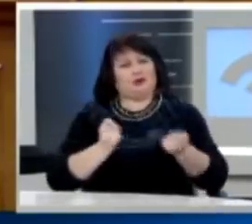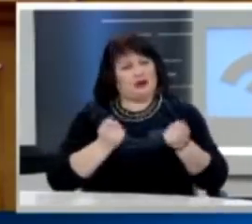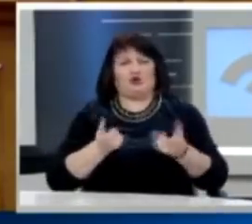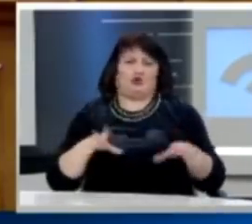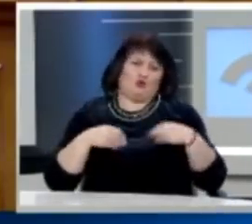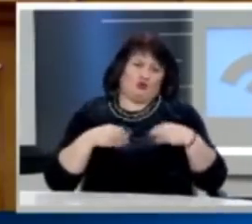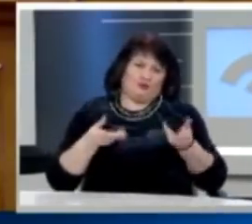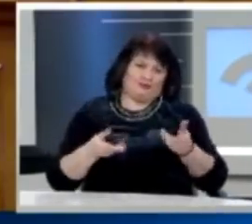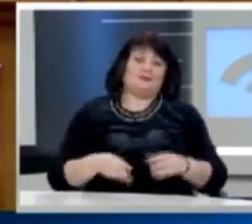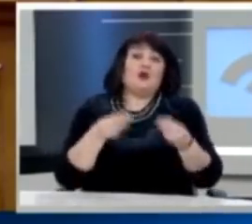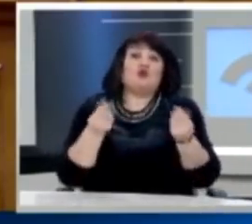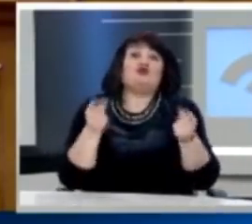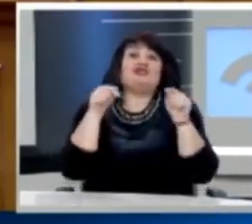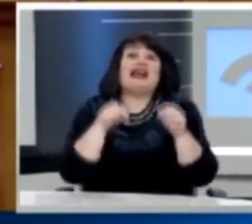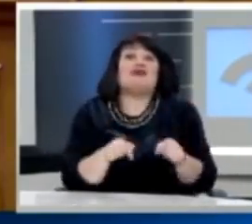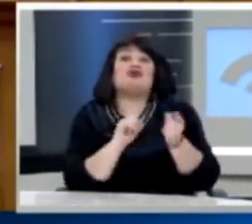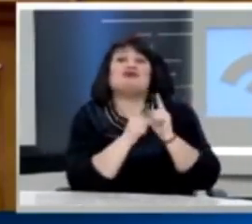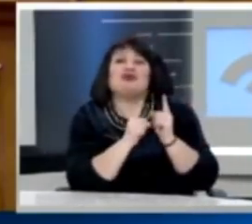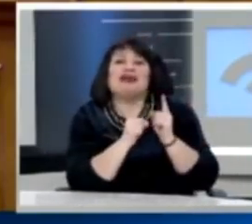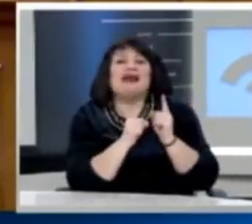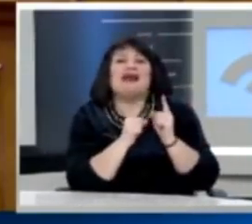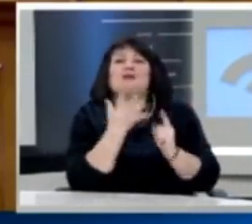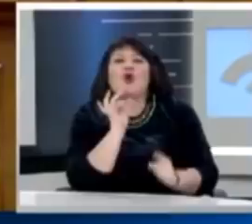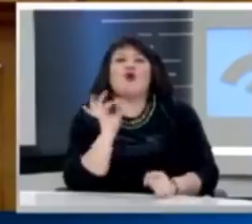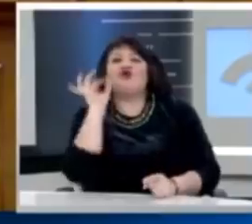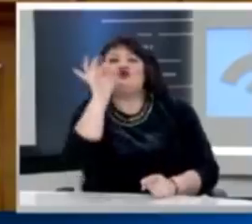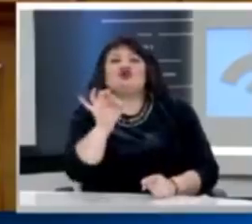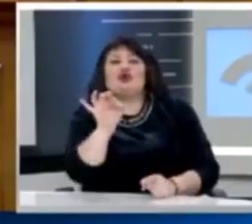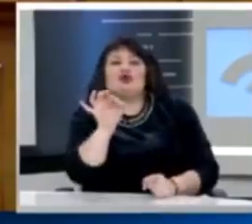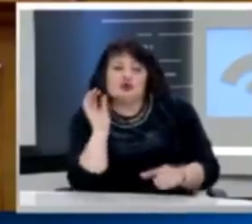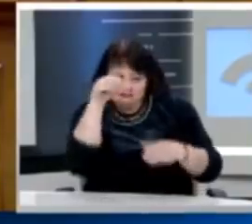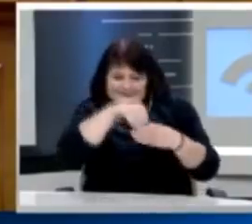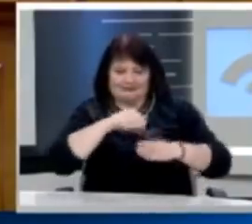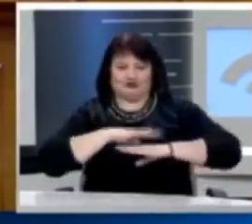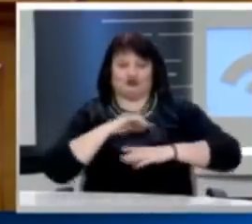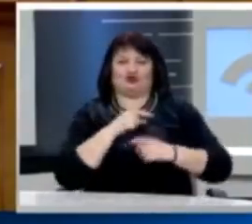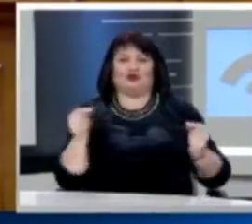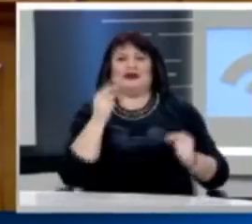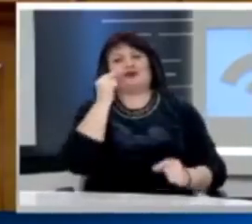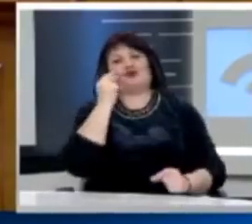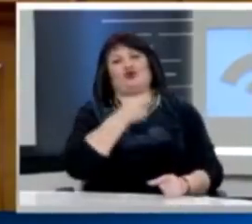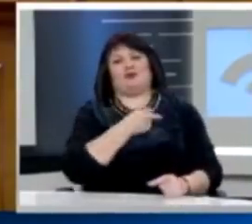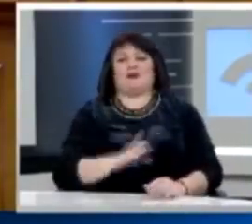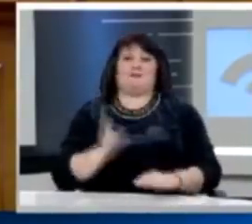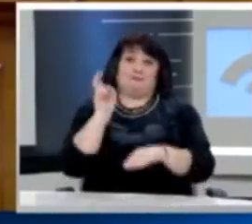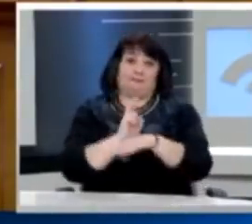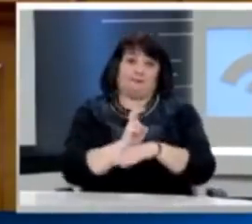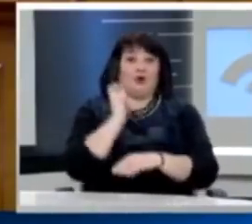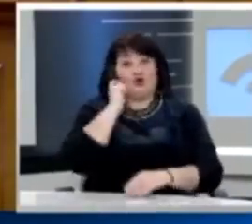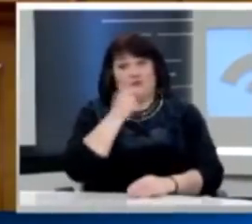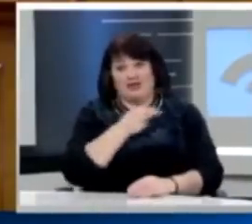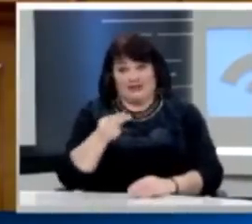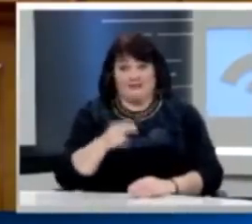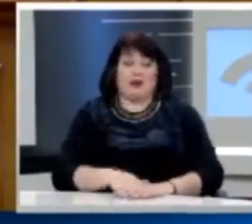Αυτή είναι η ουσία της συμφωνίας και η επίλυση της μεγάλης εκκρεμότητας για την